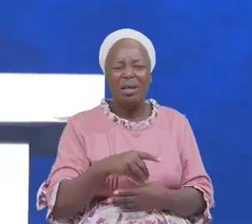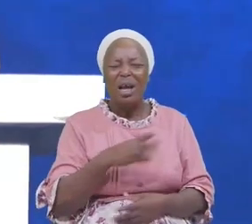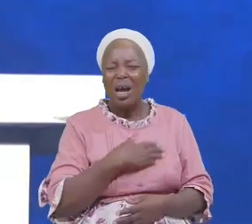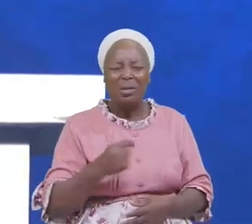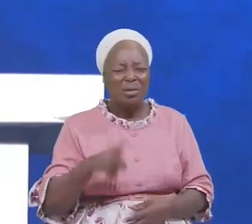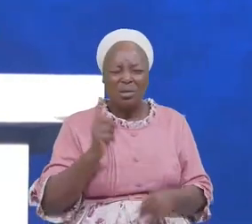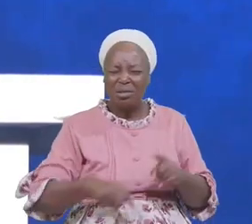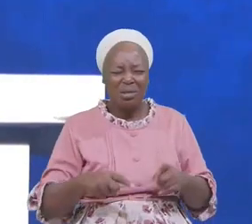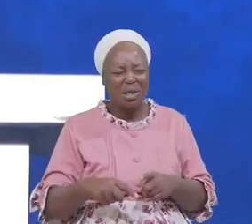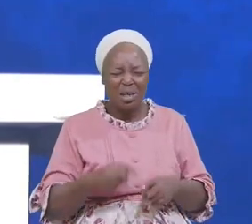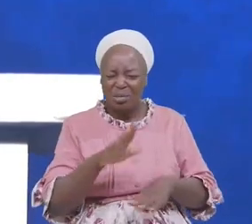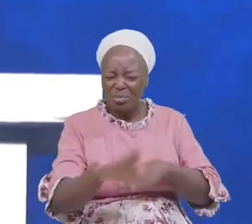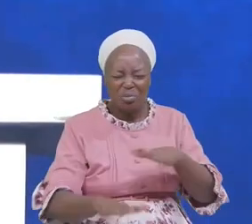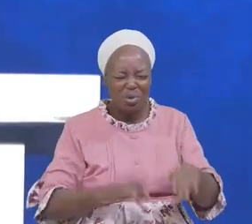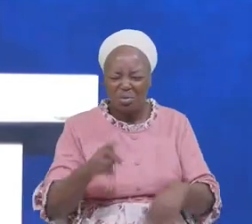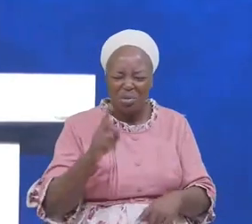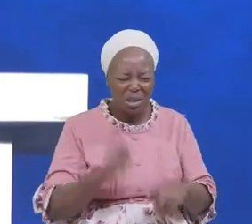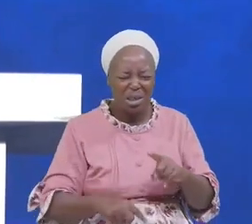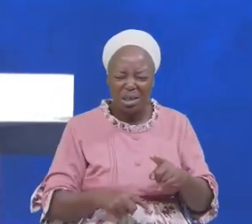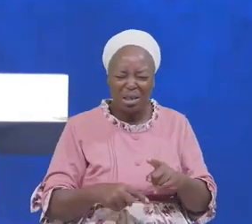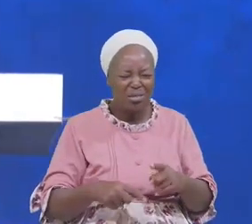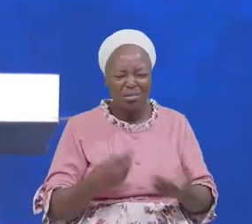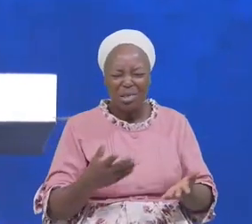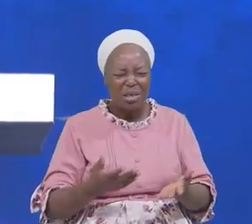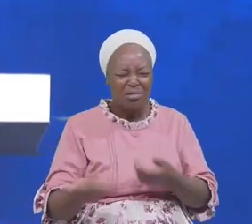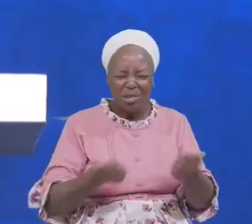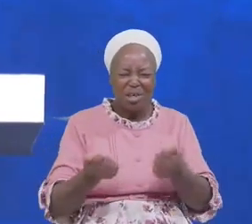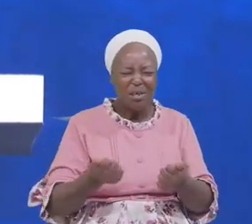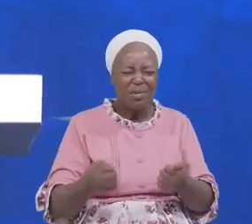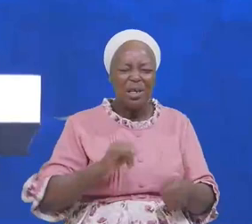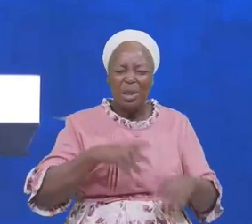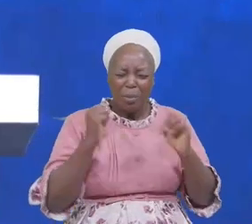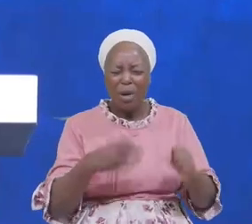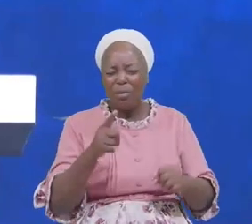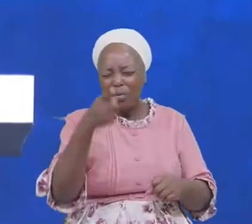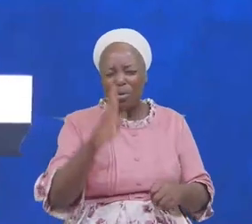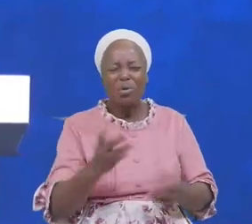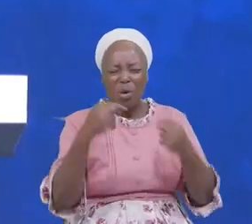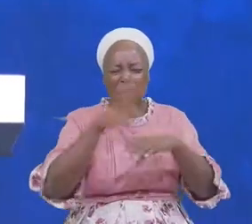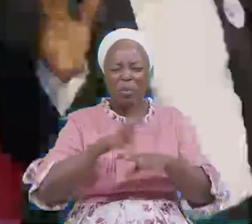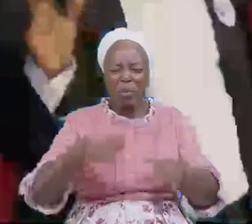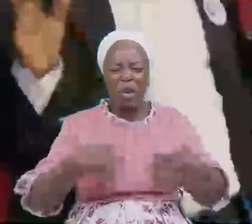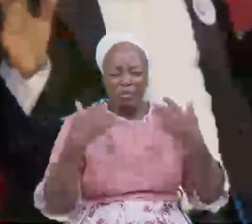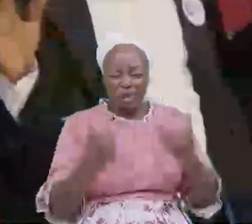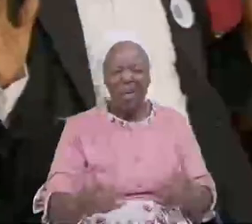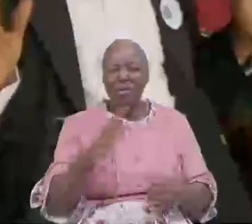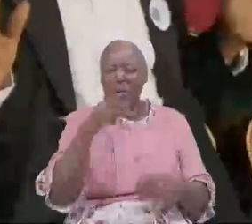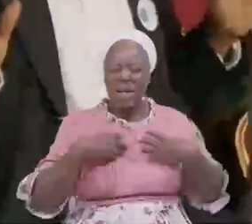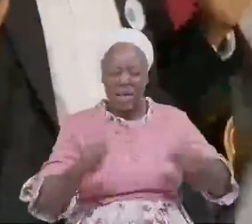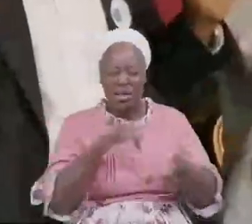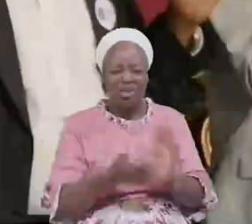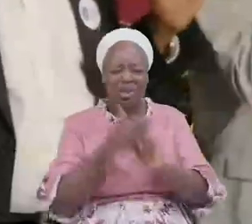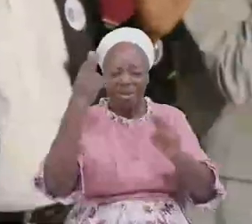n'importe quelle manière, tu n'arrives pas à te lever, tu n'arrives pas à marcher, que la puissance de Dieu vienne sur toi maintenant. Sois guéri